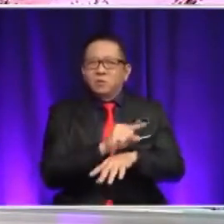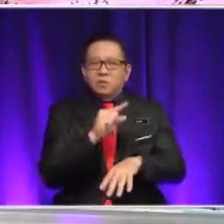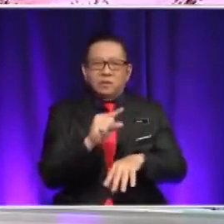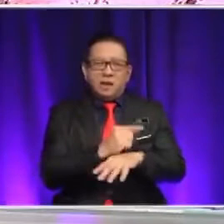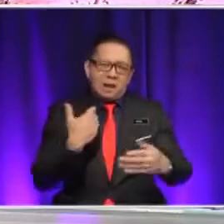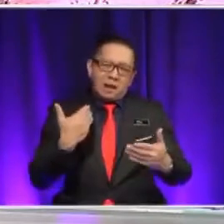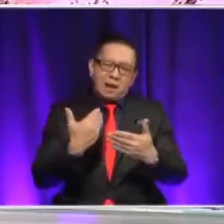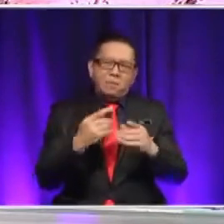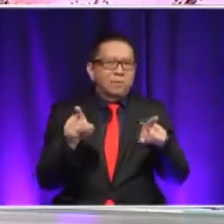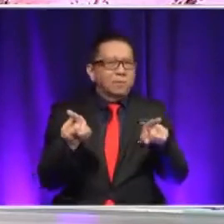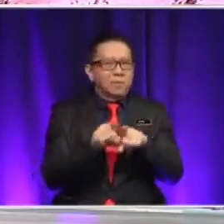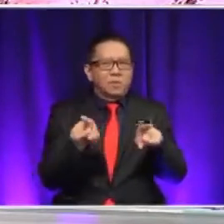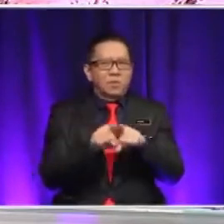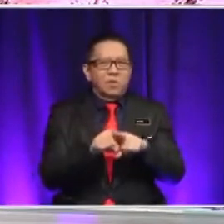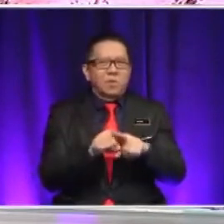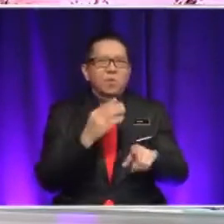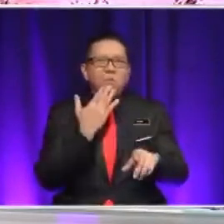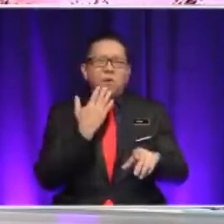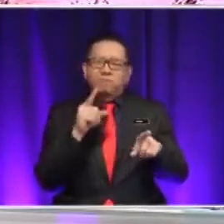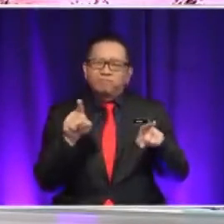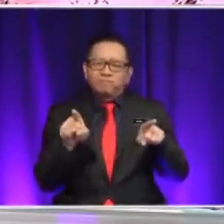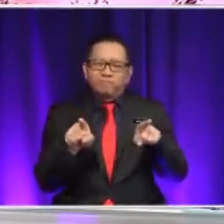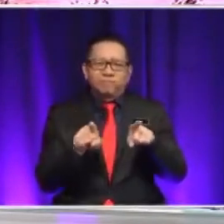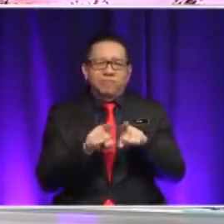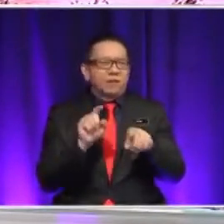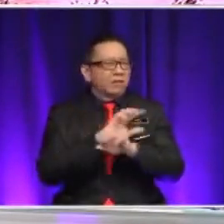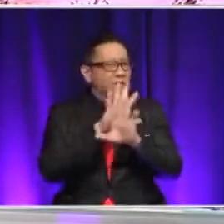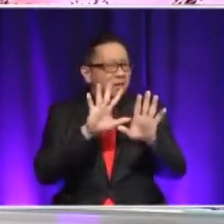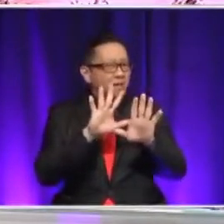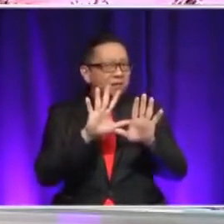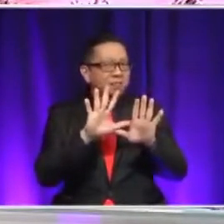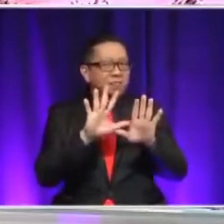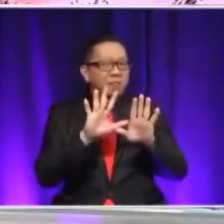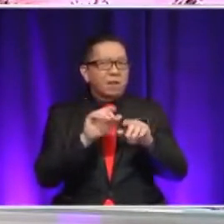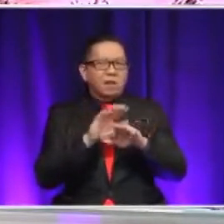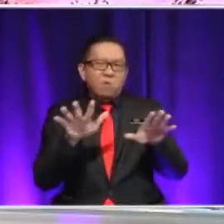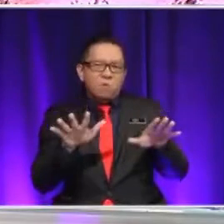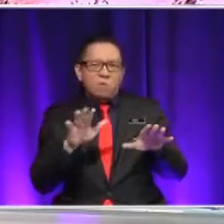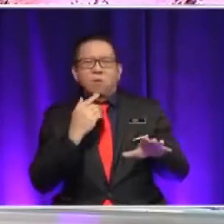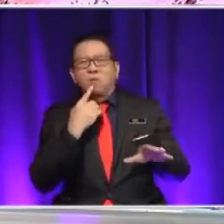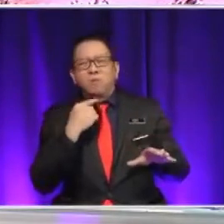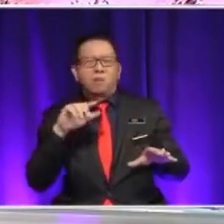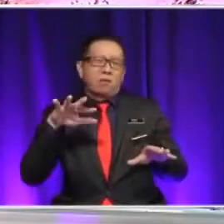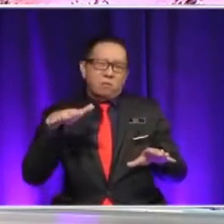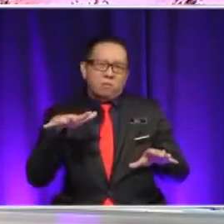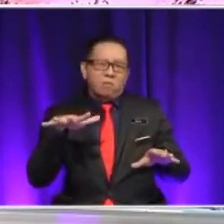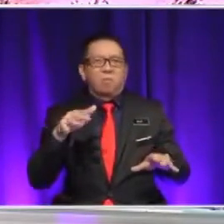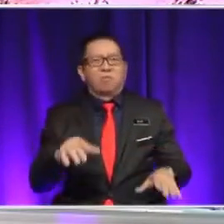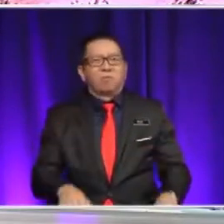hampir sama ortu kita pakai warna Senada itu biru terang biru lembur Oke akan menghasilkan kesan Harmoni